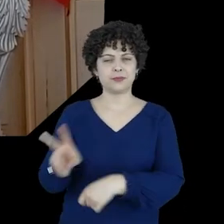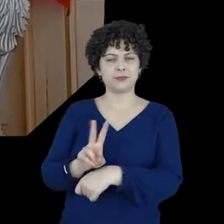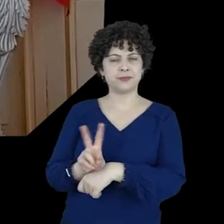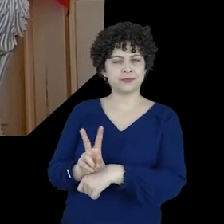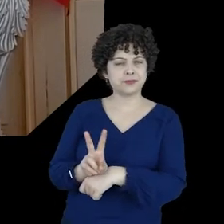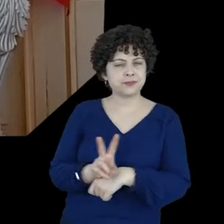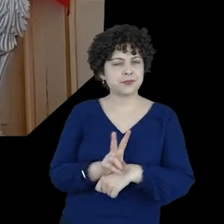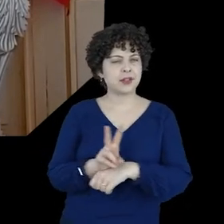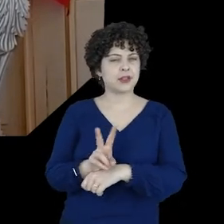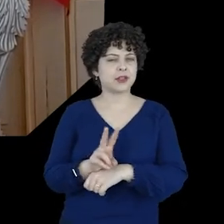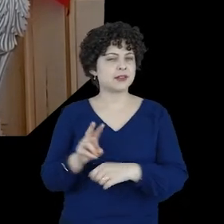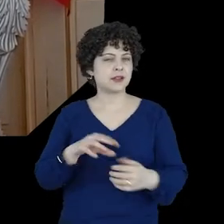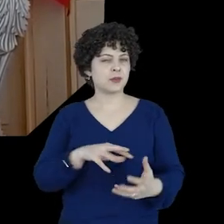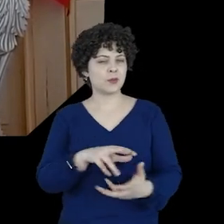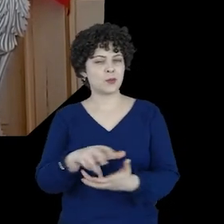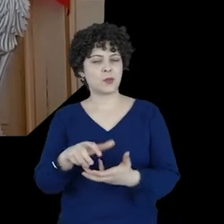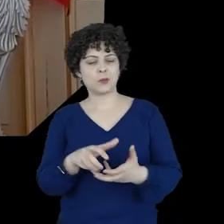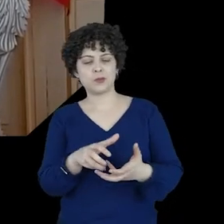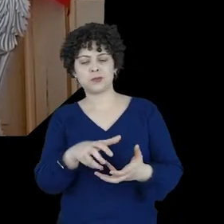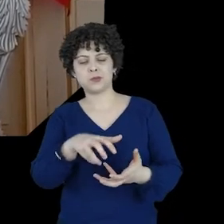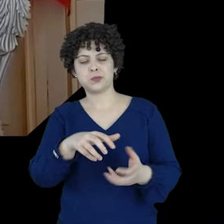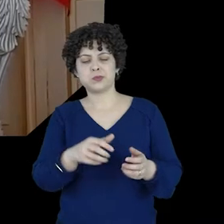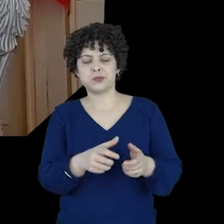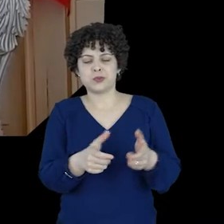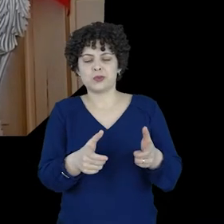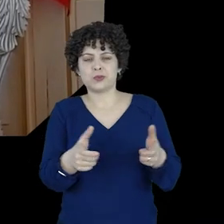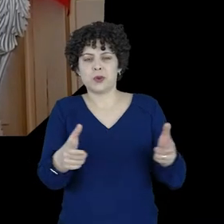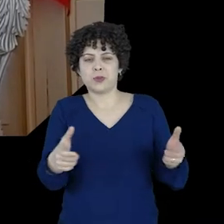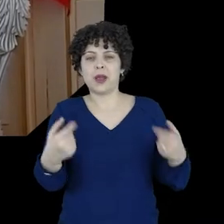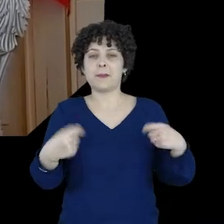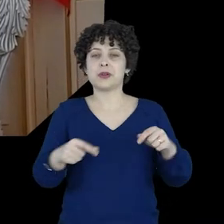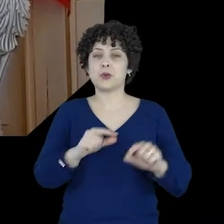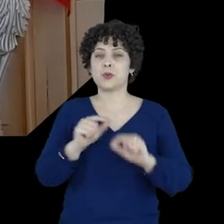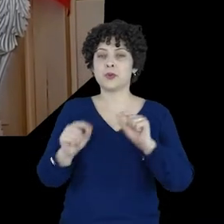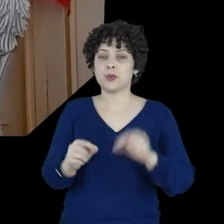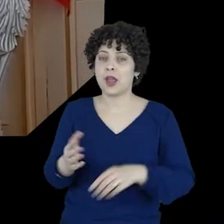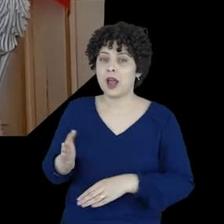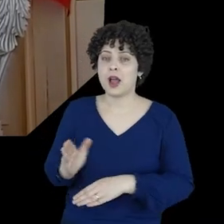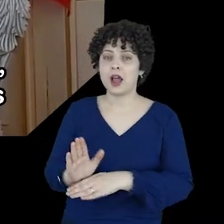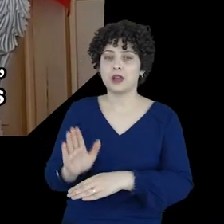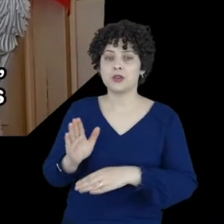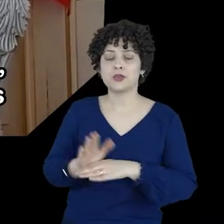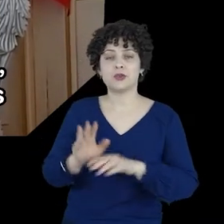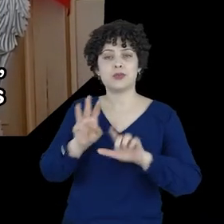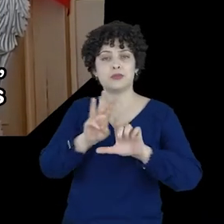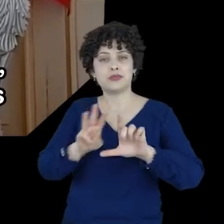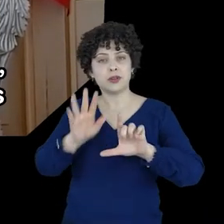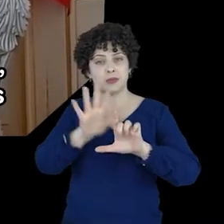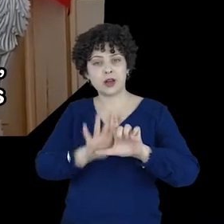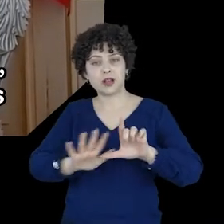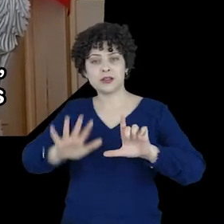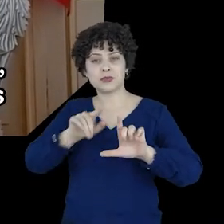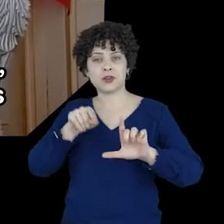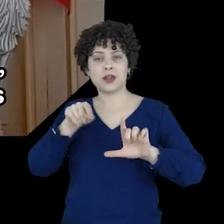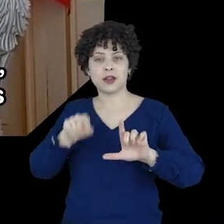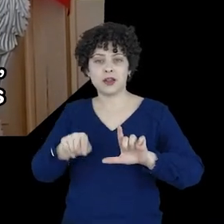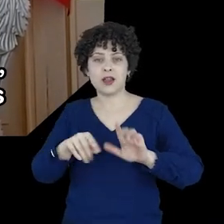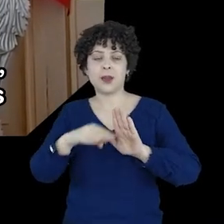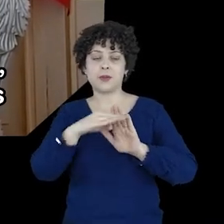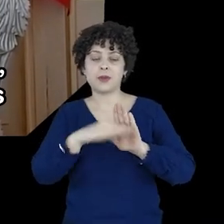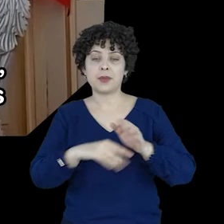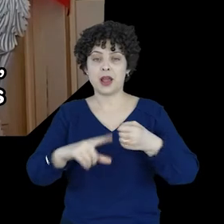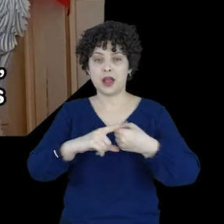pour surveiller ce phénomène qui est croissant à l'échelle de la planète, on a besoin de collaborer avec les plateformes, et c'est